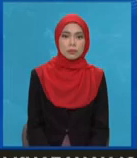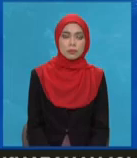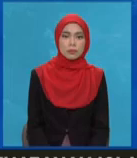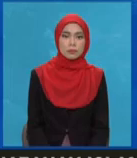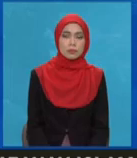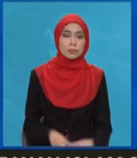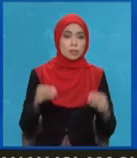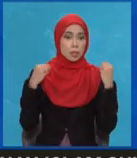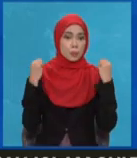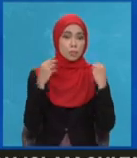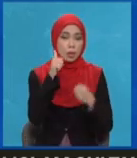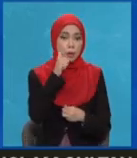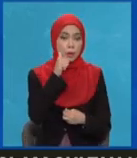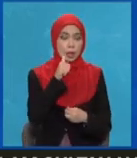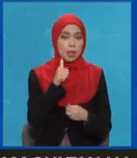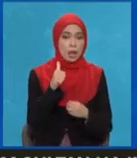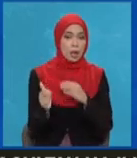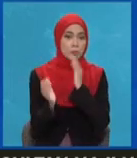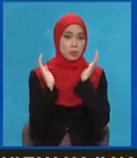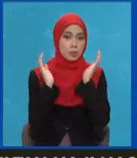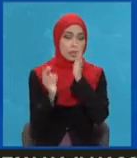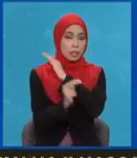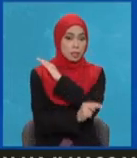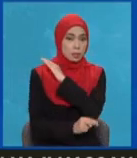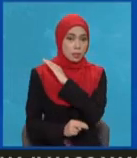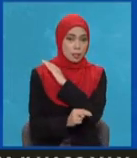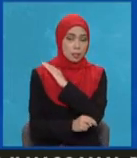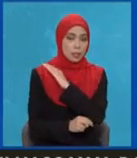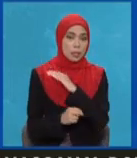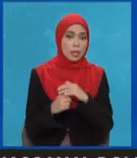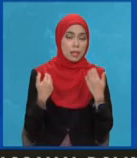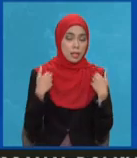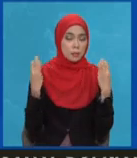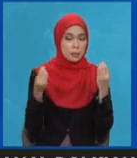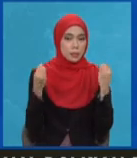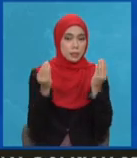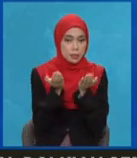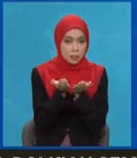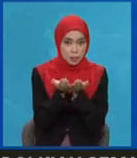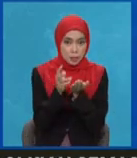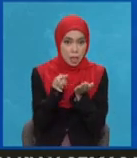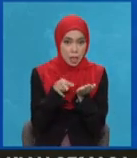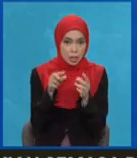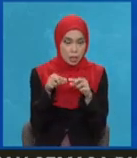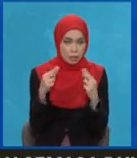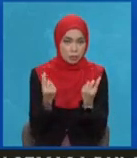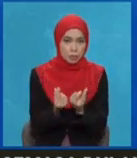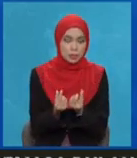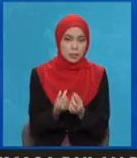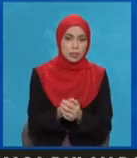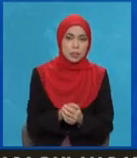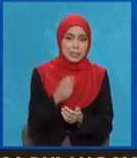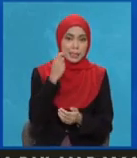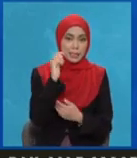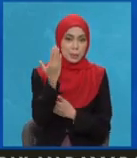majelis wanita negara Brunei Darussalam mengadakan majelis tadarus sempurna bulan Ramadhan yang Mubarak majelis diadakan pagi